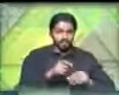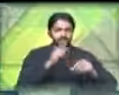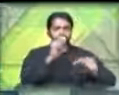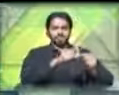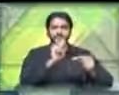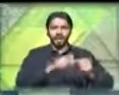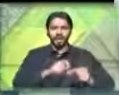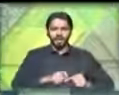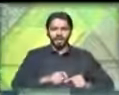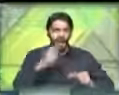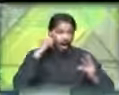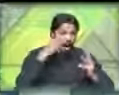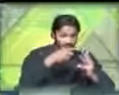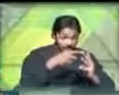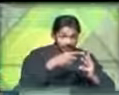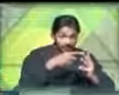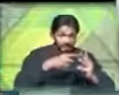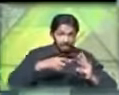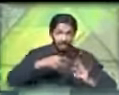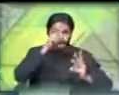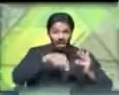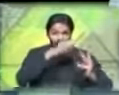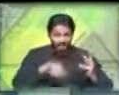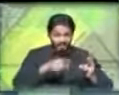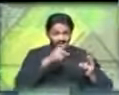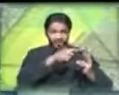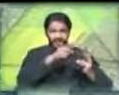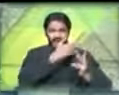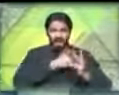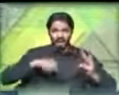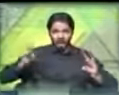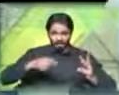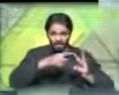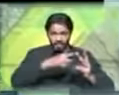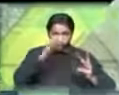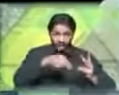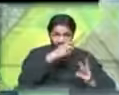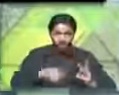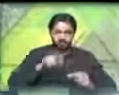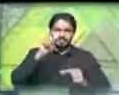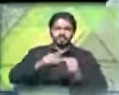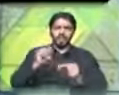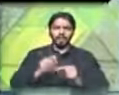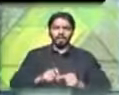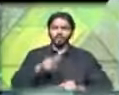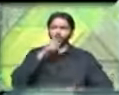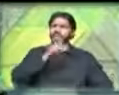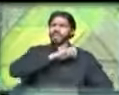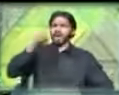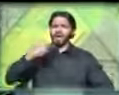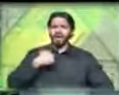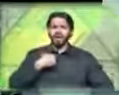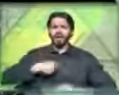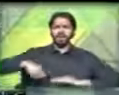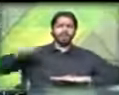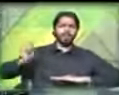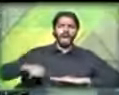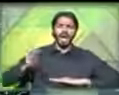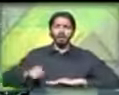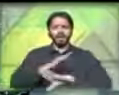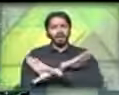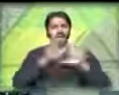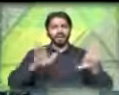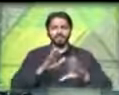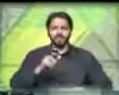تبين للقاضي أنه أخطأ فعليه أن يعود إلى الحق وأن يعلم أنه سيرفع بهذا عند الله